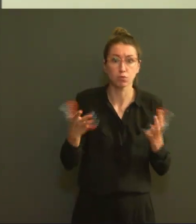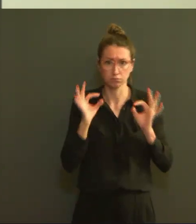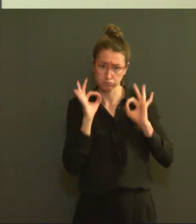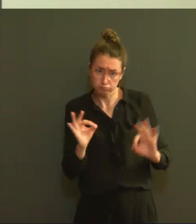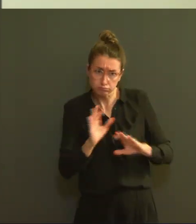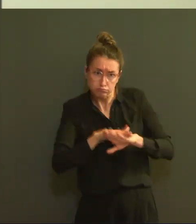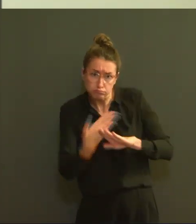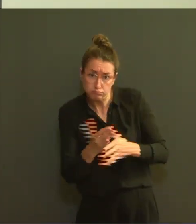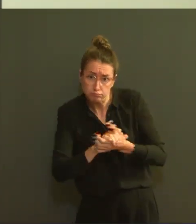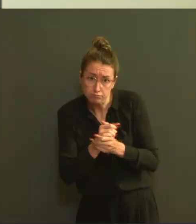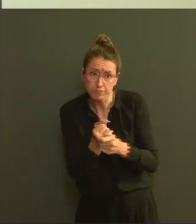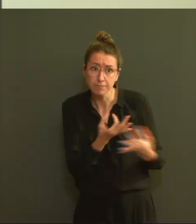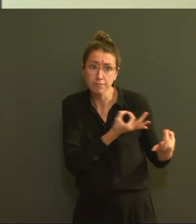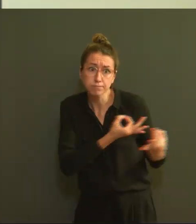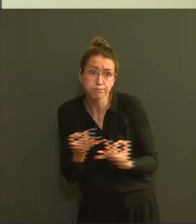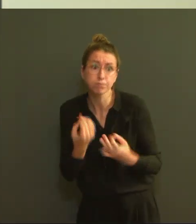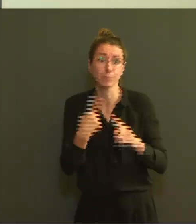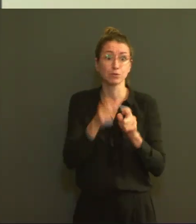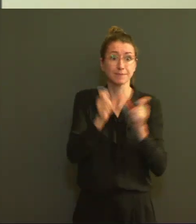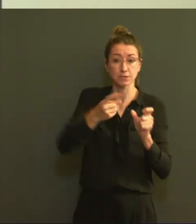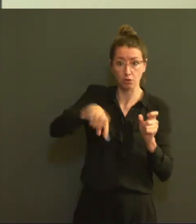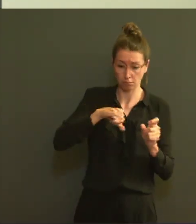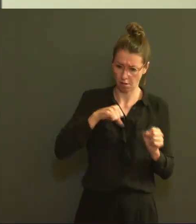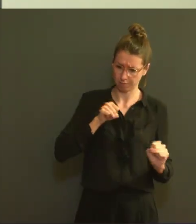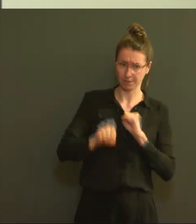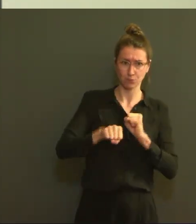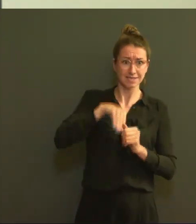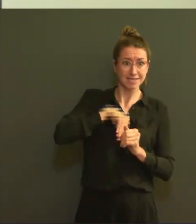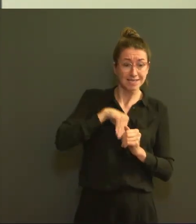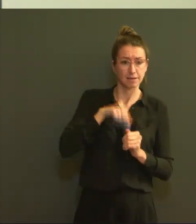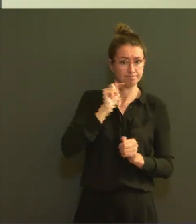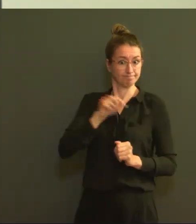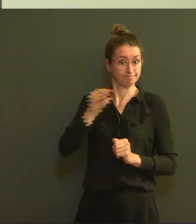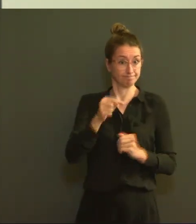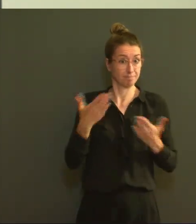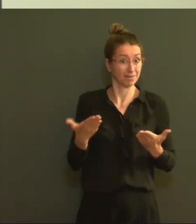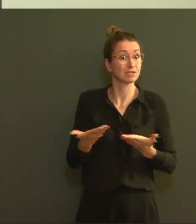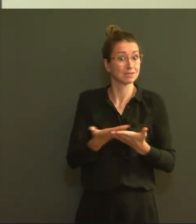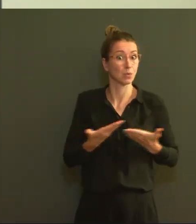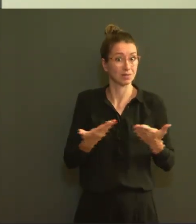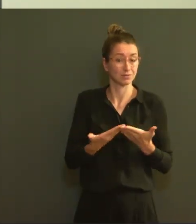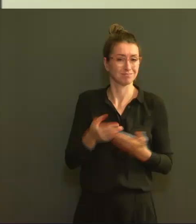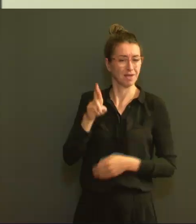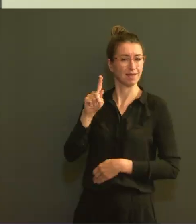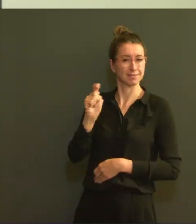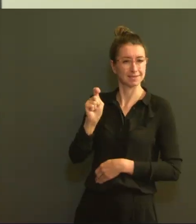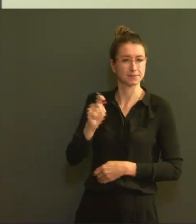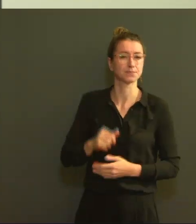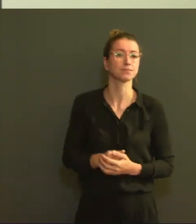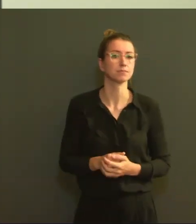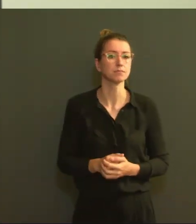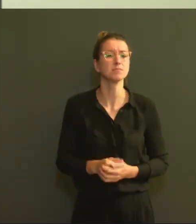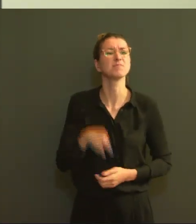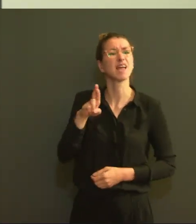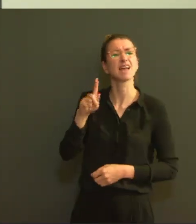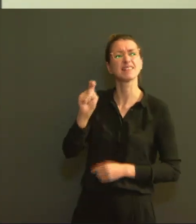l'immunisation progressive de la population. Ce taux peut être régulièrement recalculé avant d'estimer